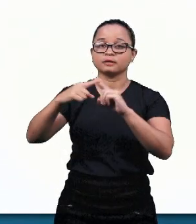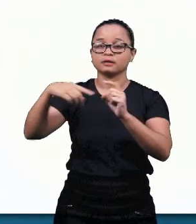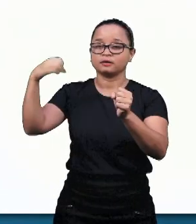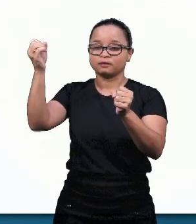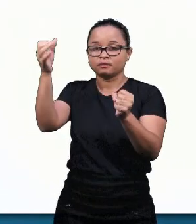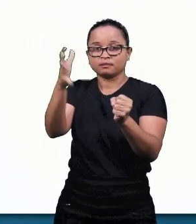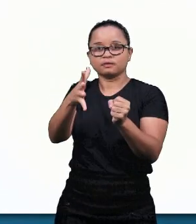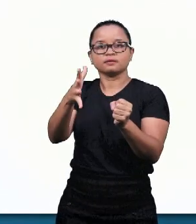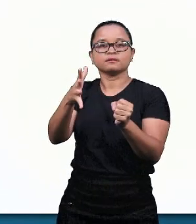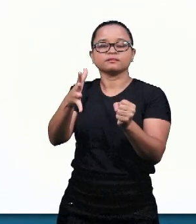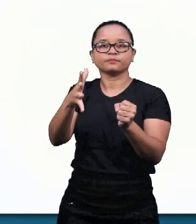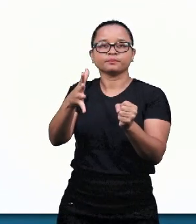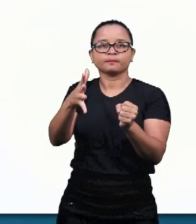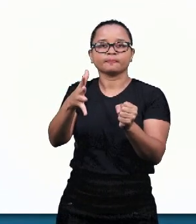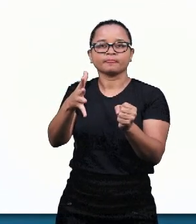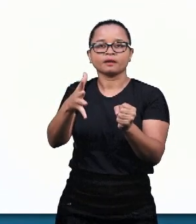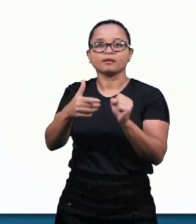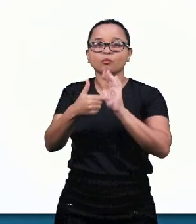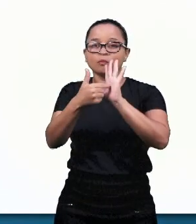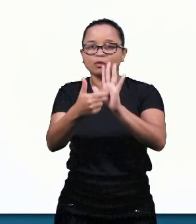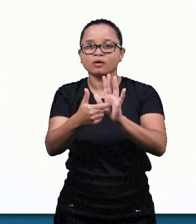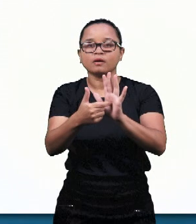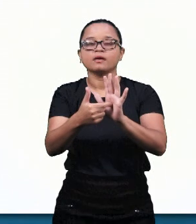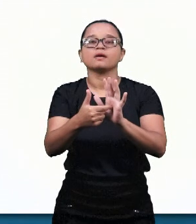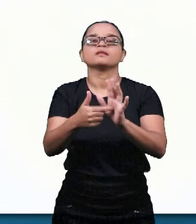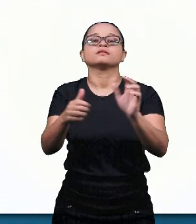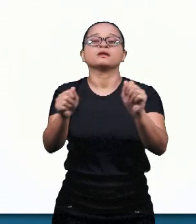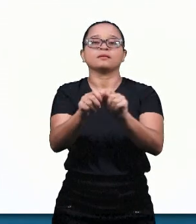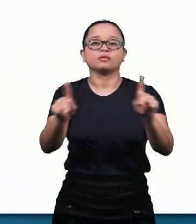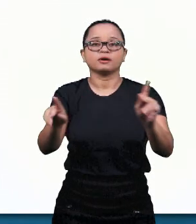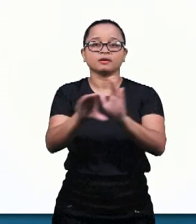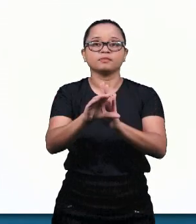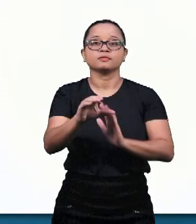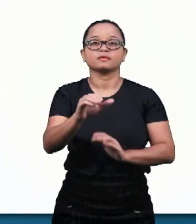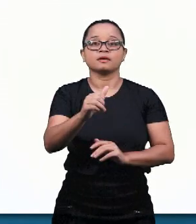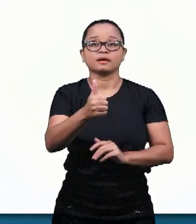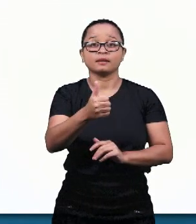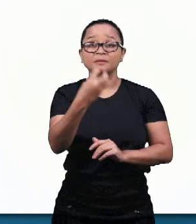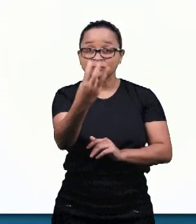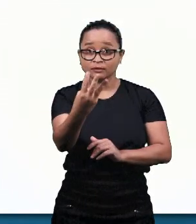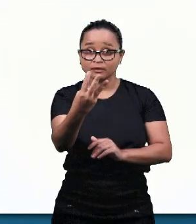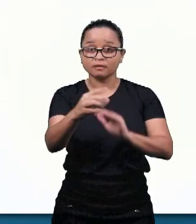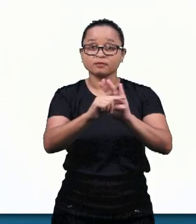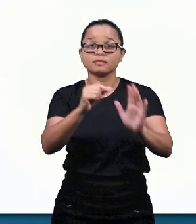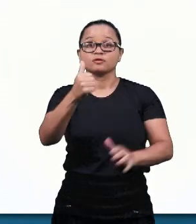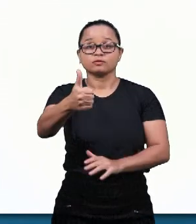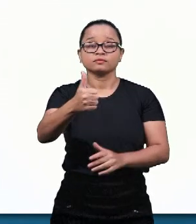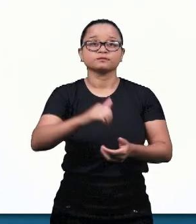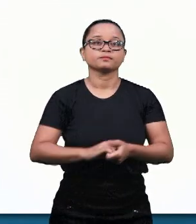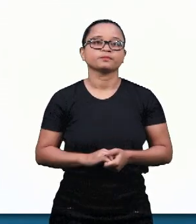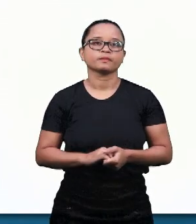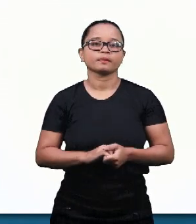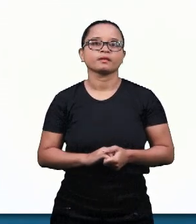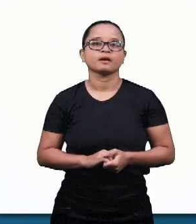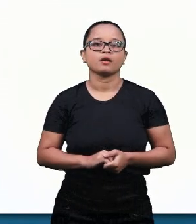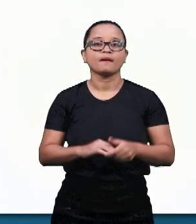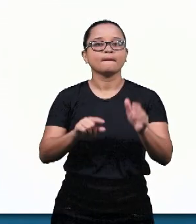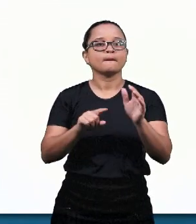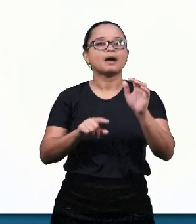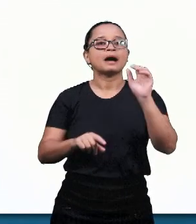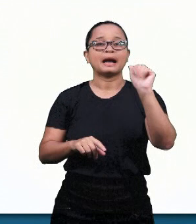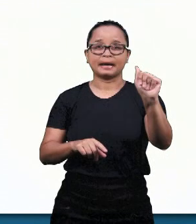3, verset 1. Et la question A, elle est la suivante. A, qui était